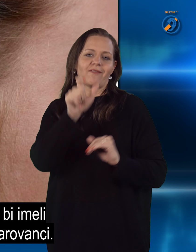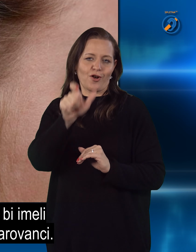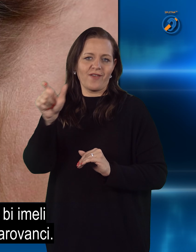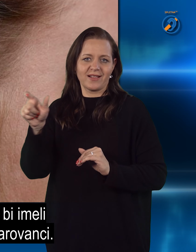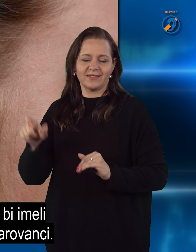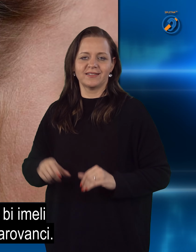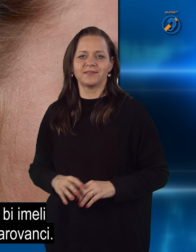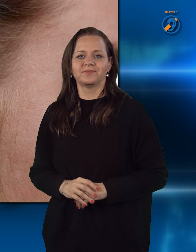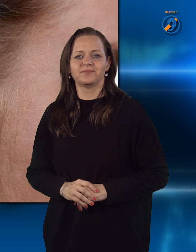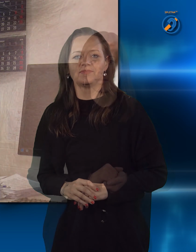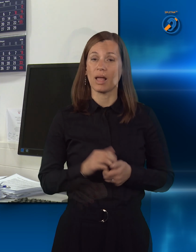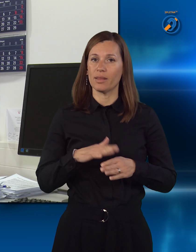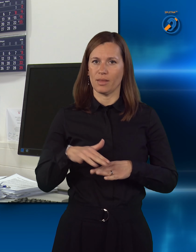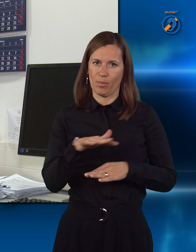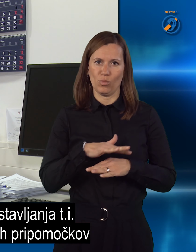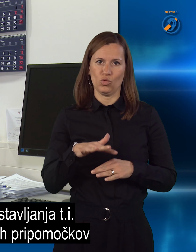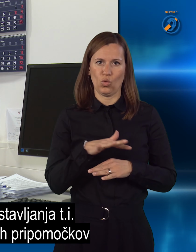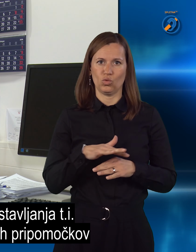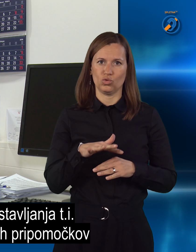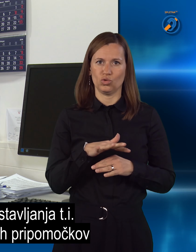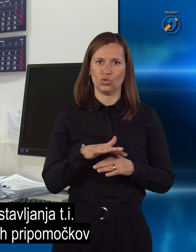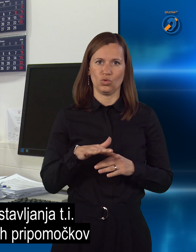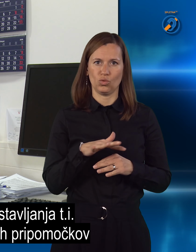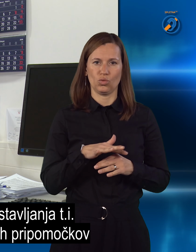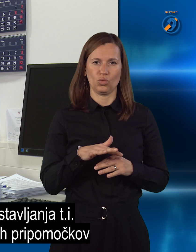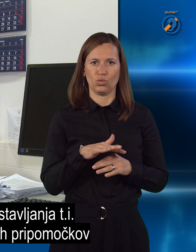predvsem zavarovanci. Na področju